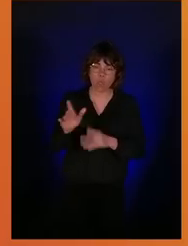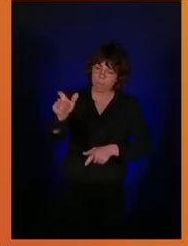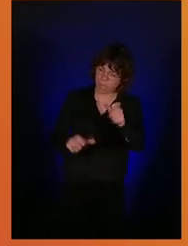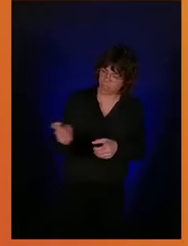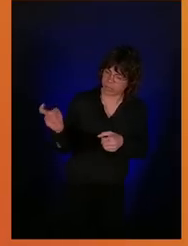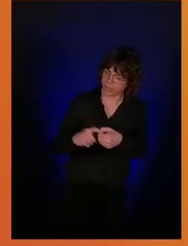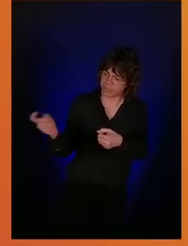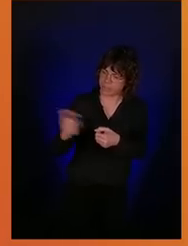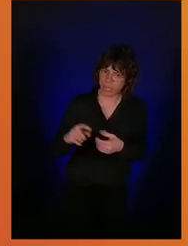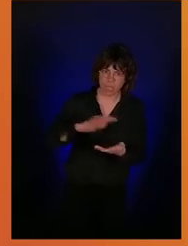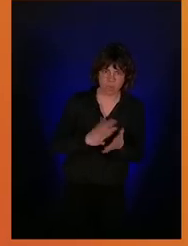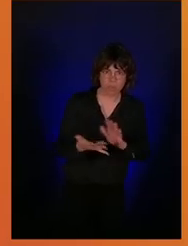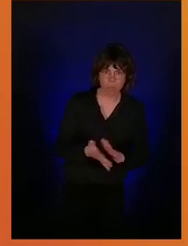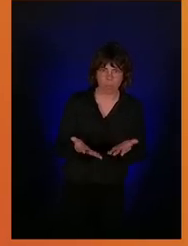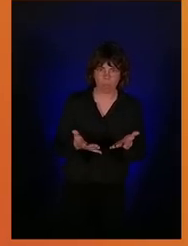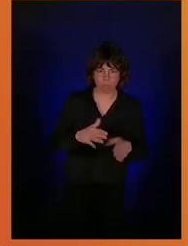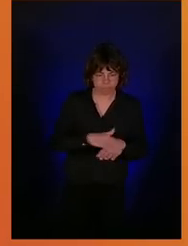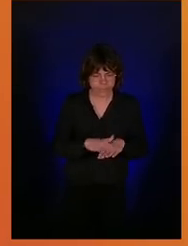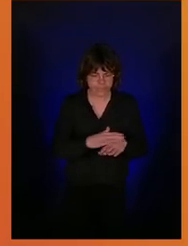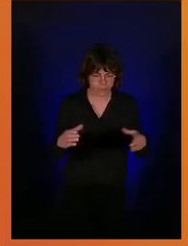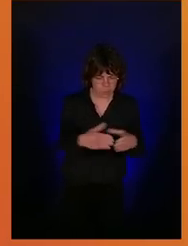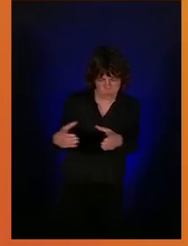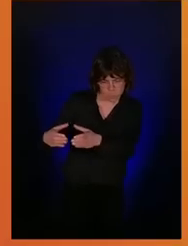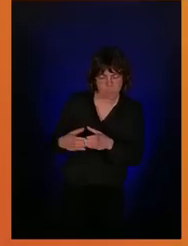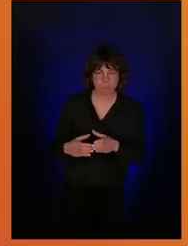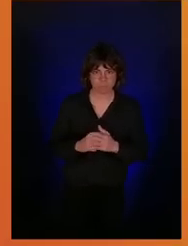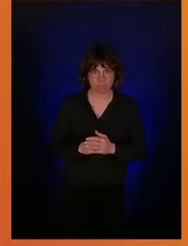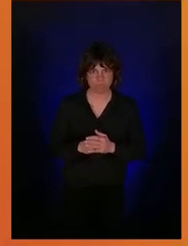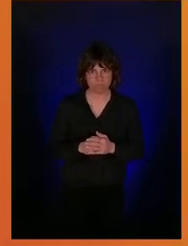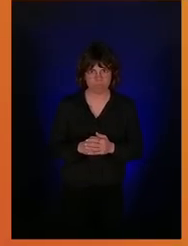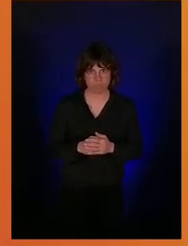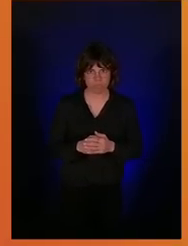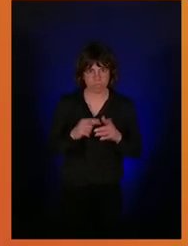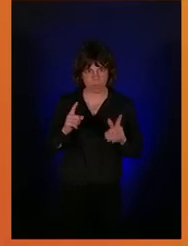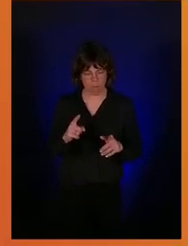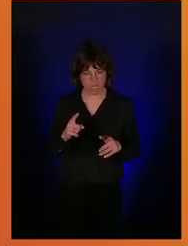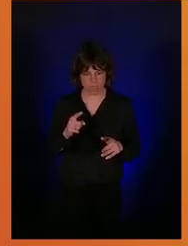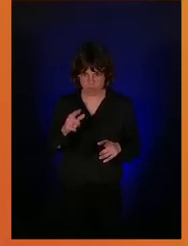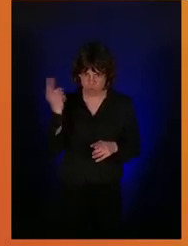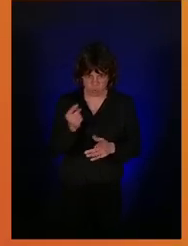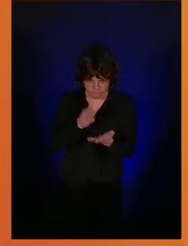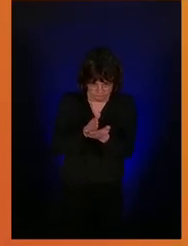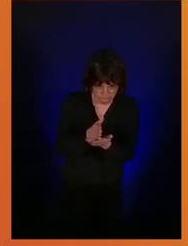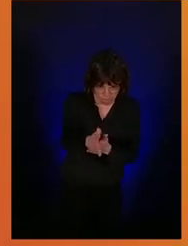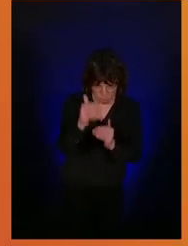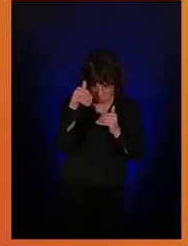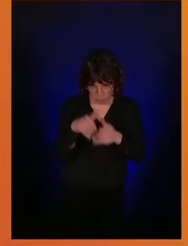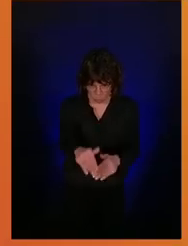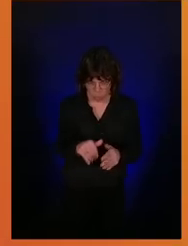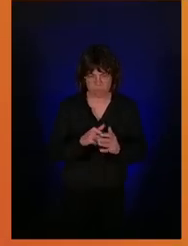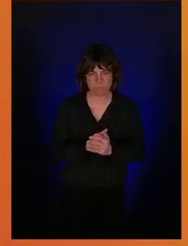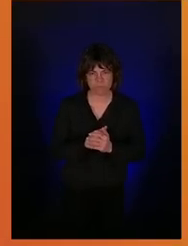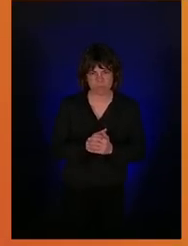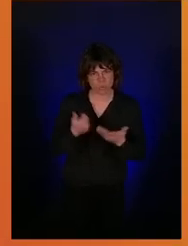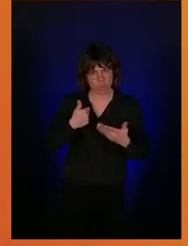syndicats, associations, partis politiques. Sans jamais perdre notre boussole et notre bien commun, nos revendications